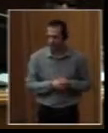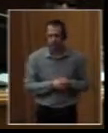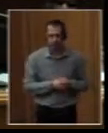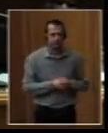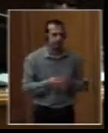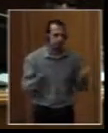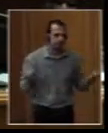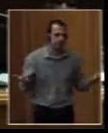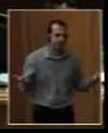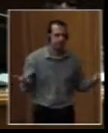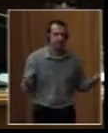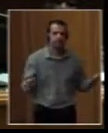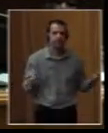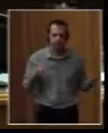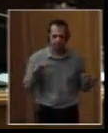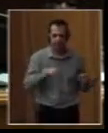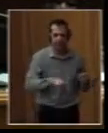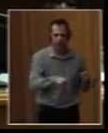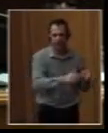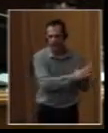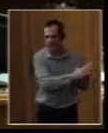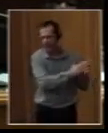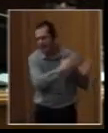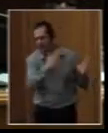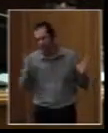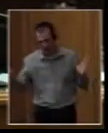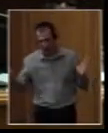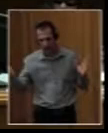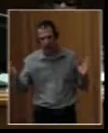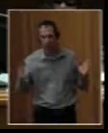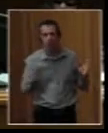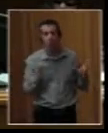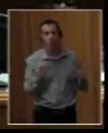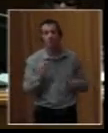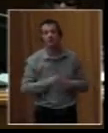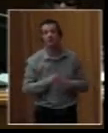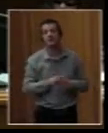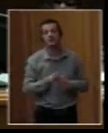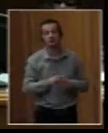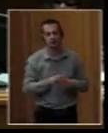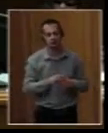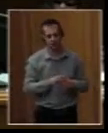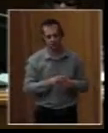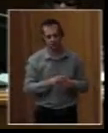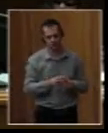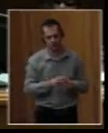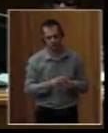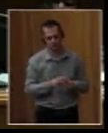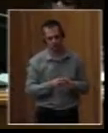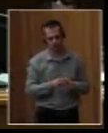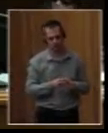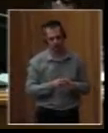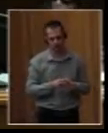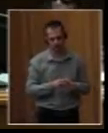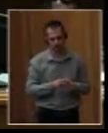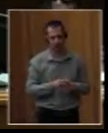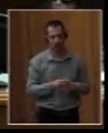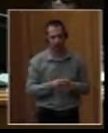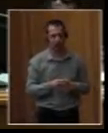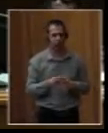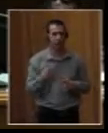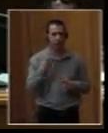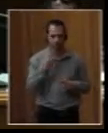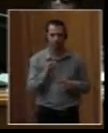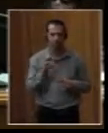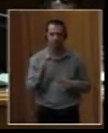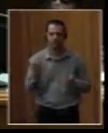περίοδο ιδιαίτερα σημαντική. Θα λέγαμε πολύ σημαντικές εξελίξεις